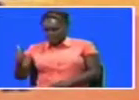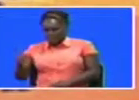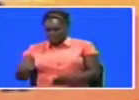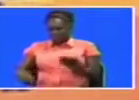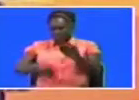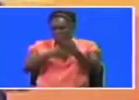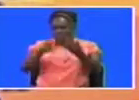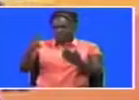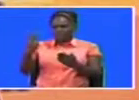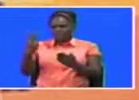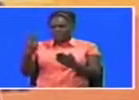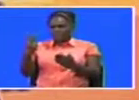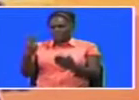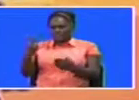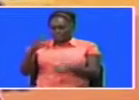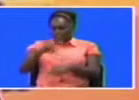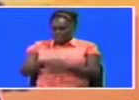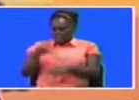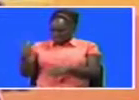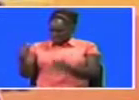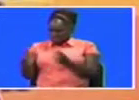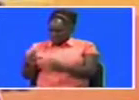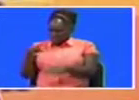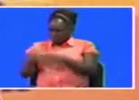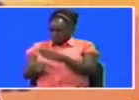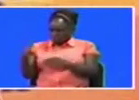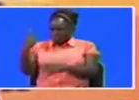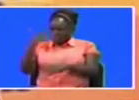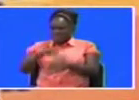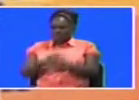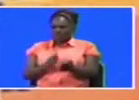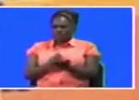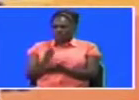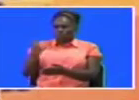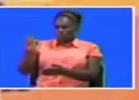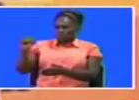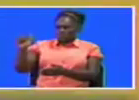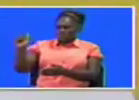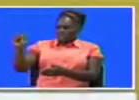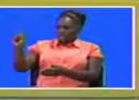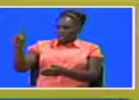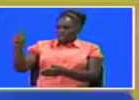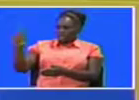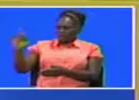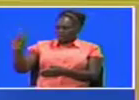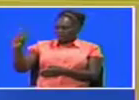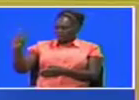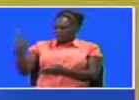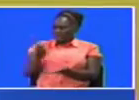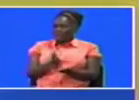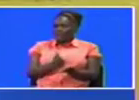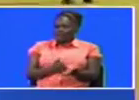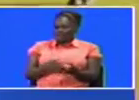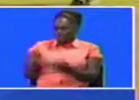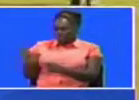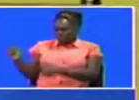kuongeza bao la pili. Weatherhead walipata bao lao la kwanza kupitia kwa mchezaji Sandra Nakukoe. Katika kipindi cha pili,